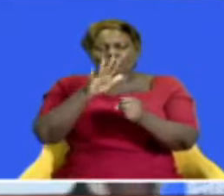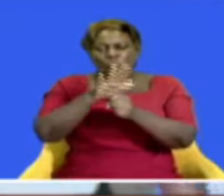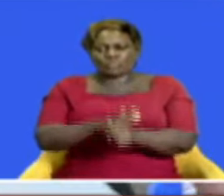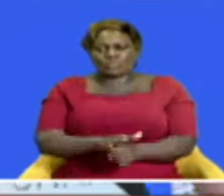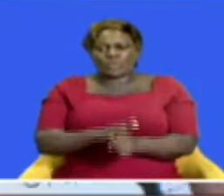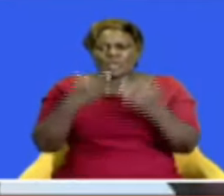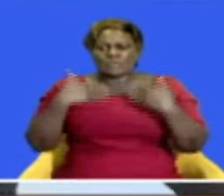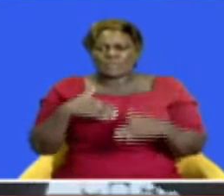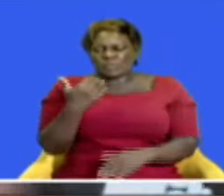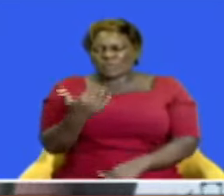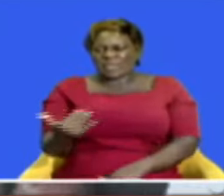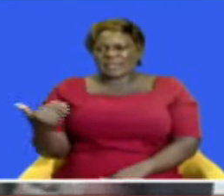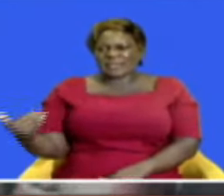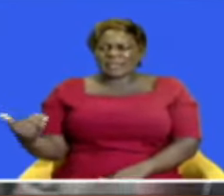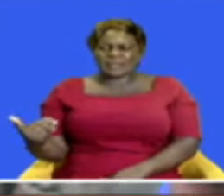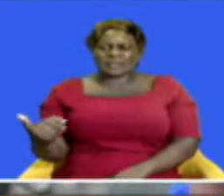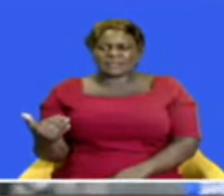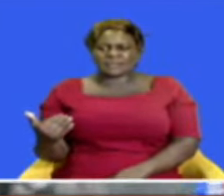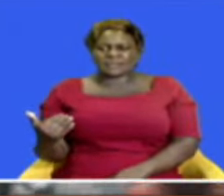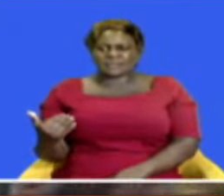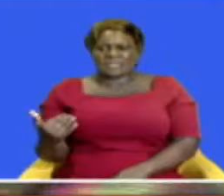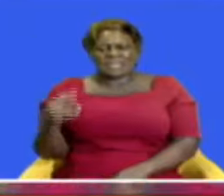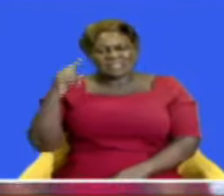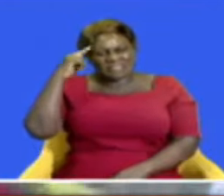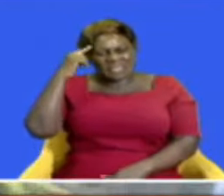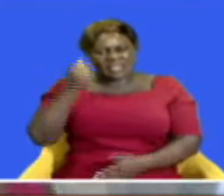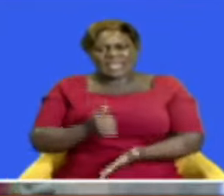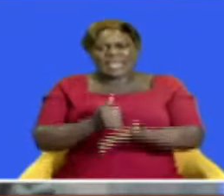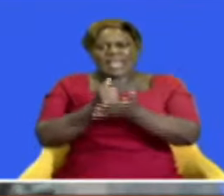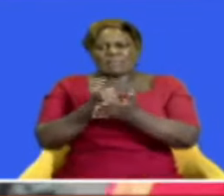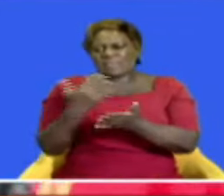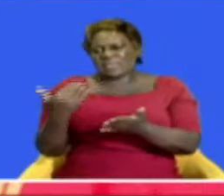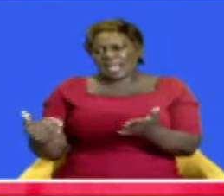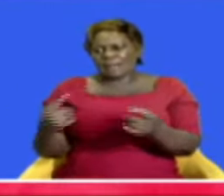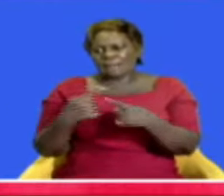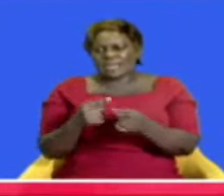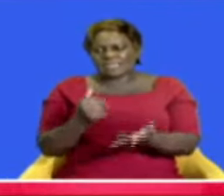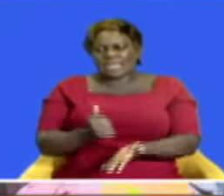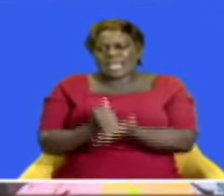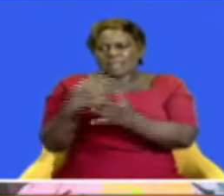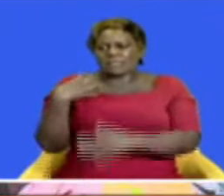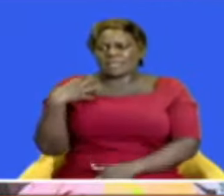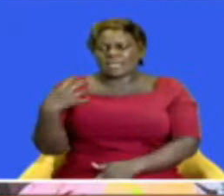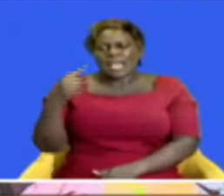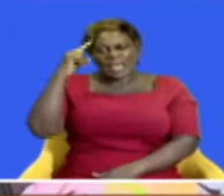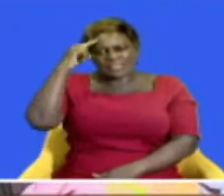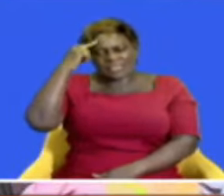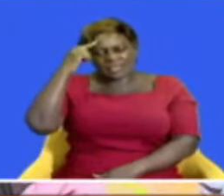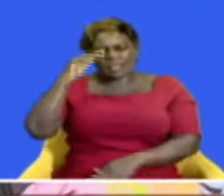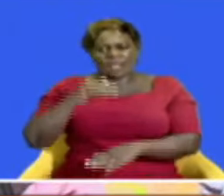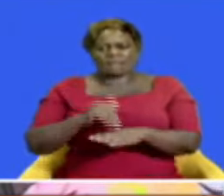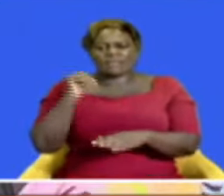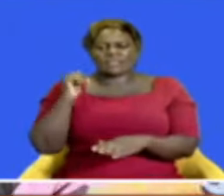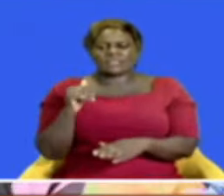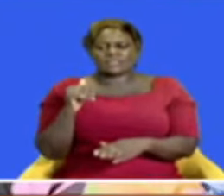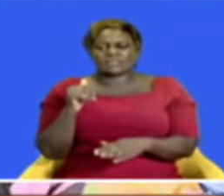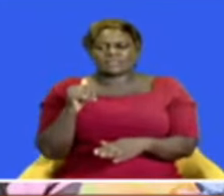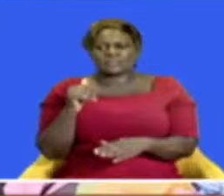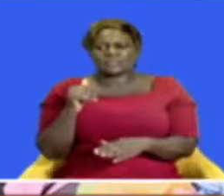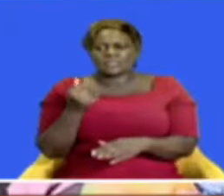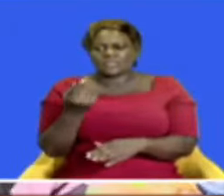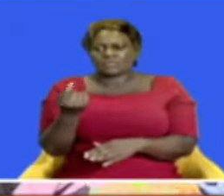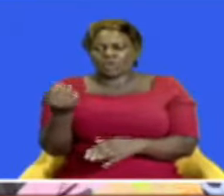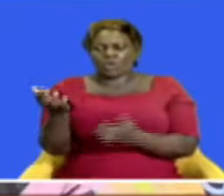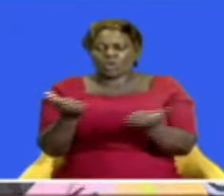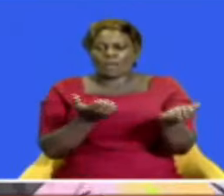raia wale wadogo, ikidhani inasaidia wadogo inasaidia wakubwa. I think it will affect